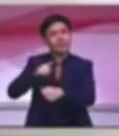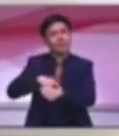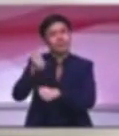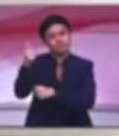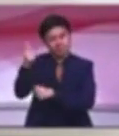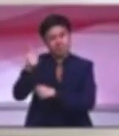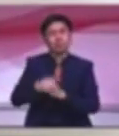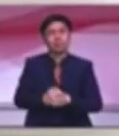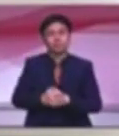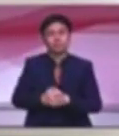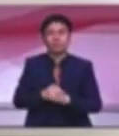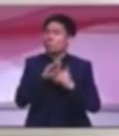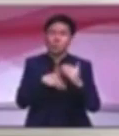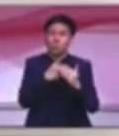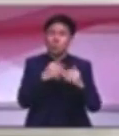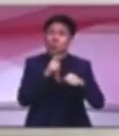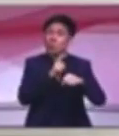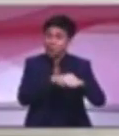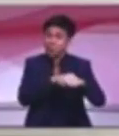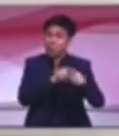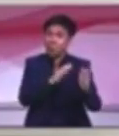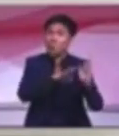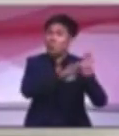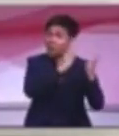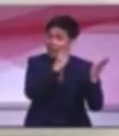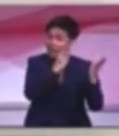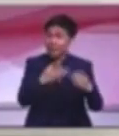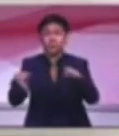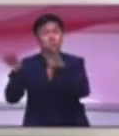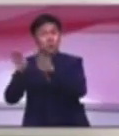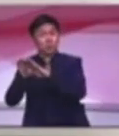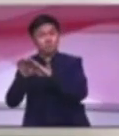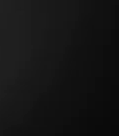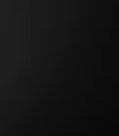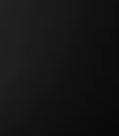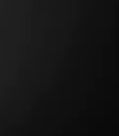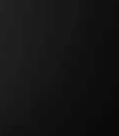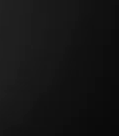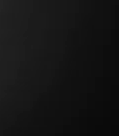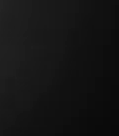perniagaan bagi setiap perniagaan yang telah pun kita luluskan dan benarkan.